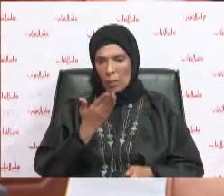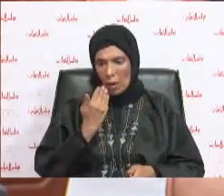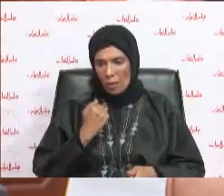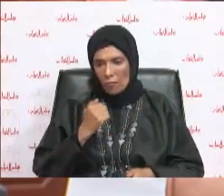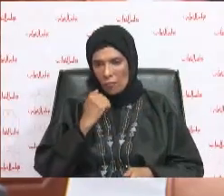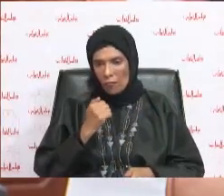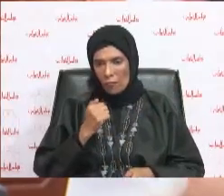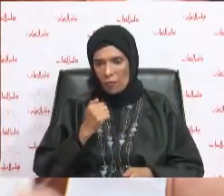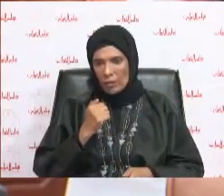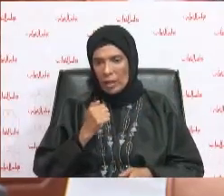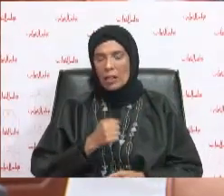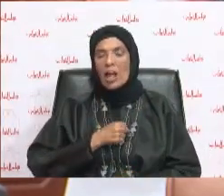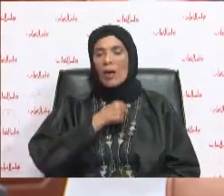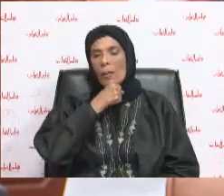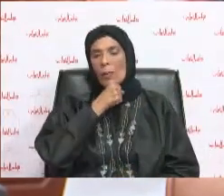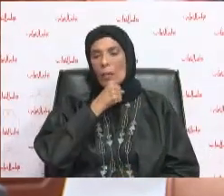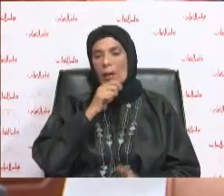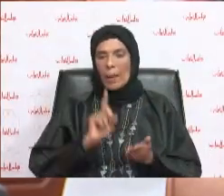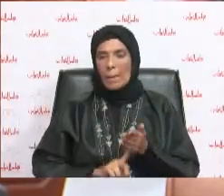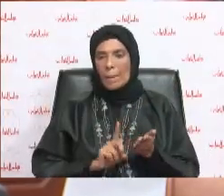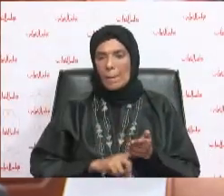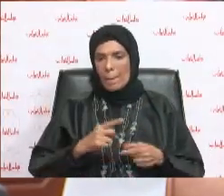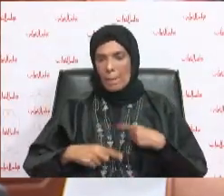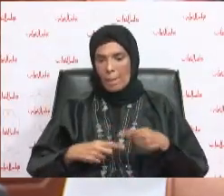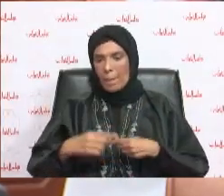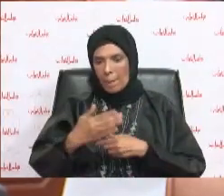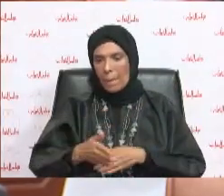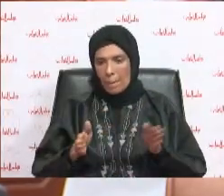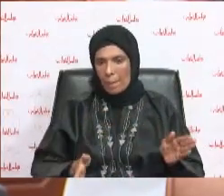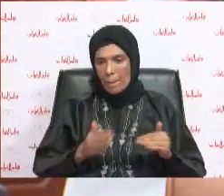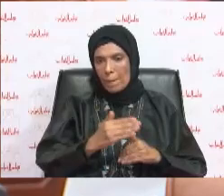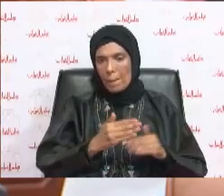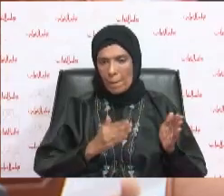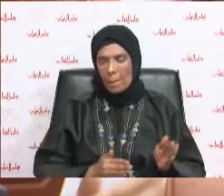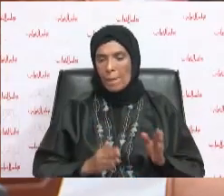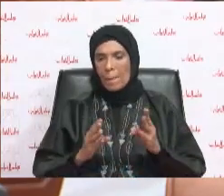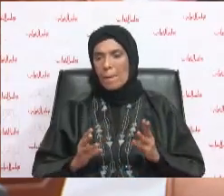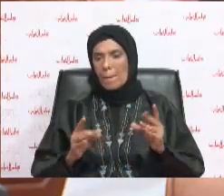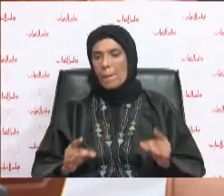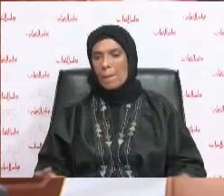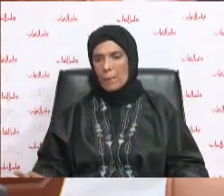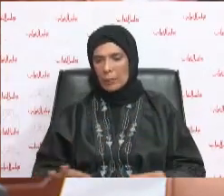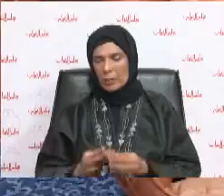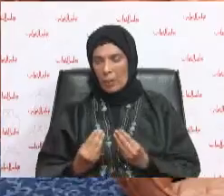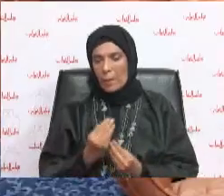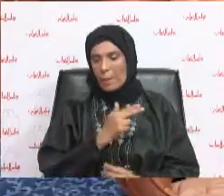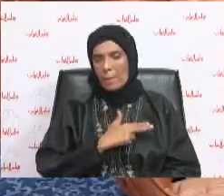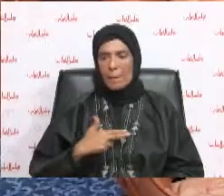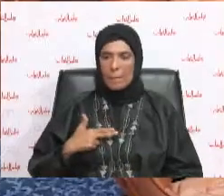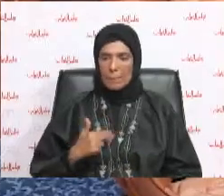تقاعد، يجب أن يستمر مع الصناديق ويحسب لهم حسبة باتفاق مع الحكومة